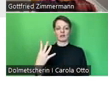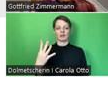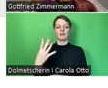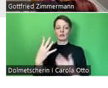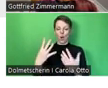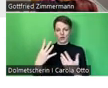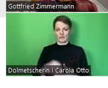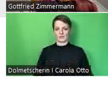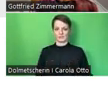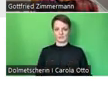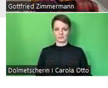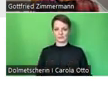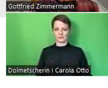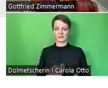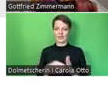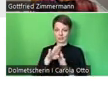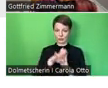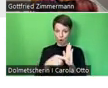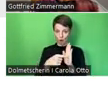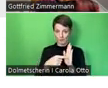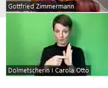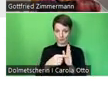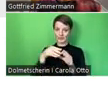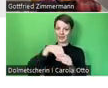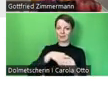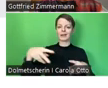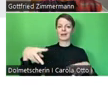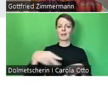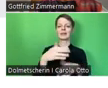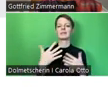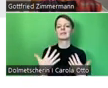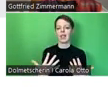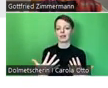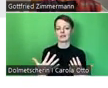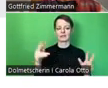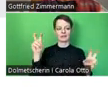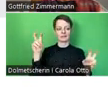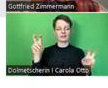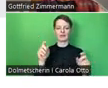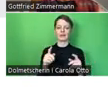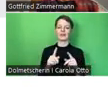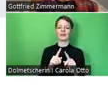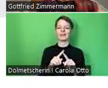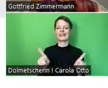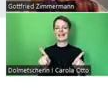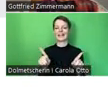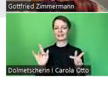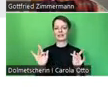hat ein Kapitel 10, das ist überschrieben mit Nicht-Web-Dokumente,